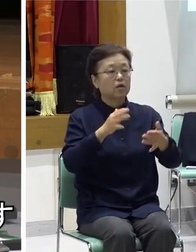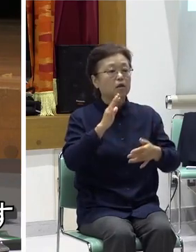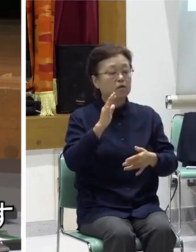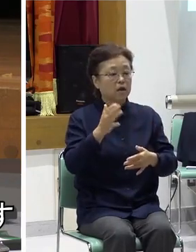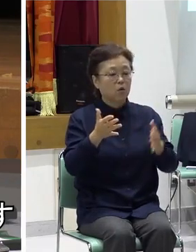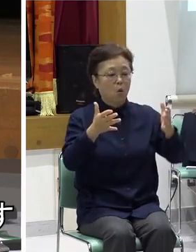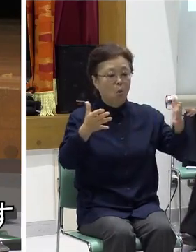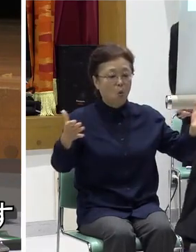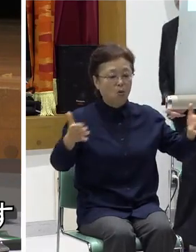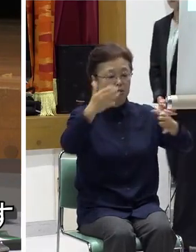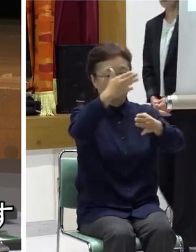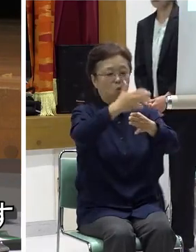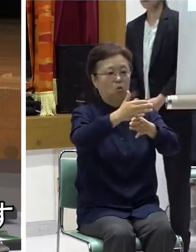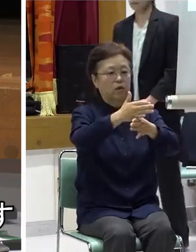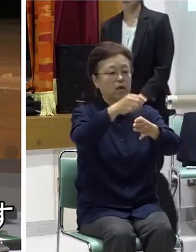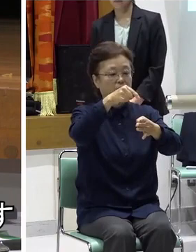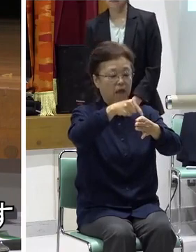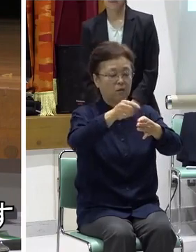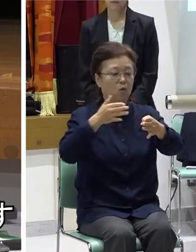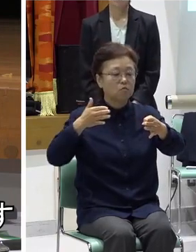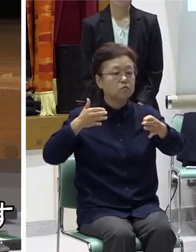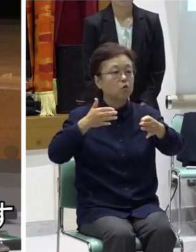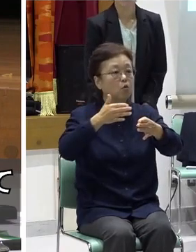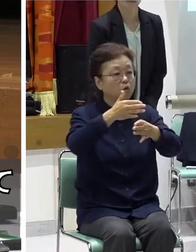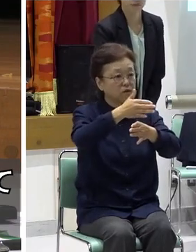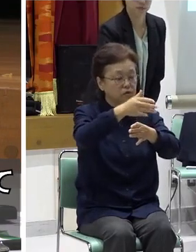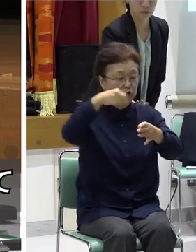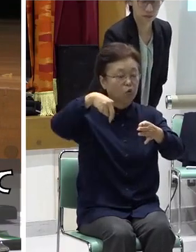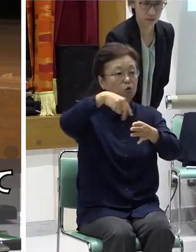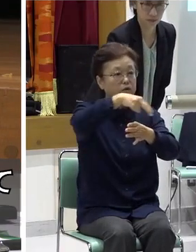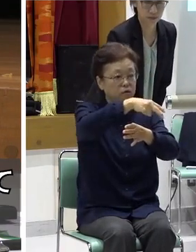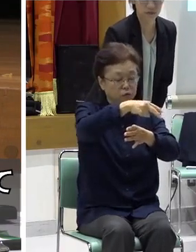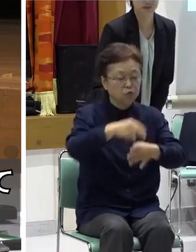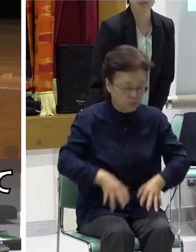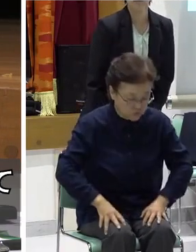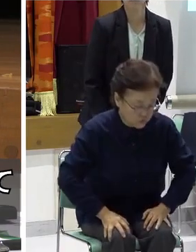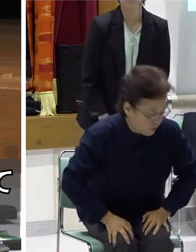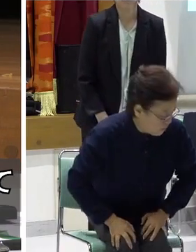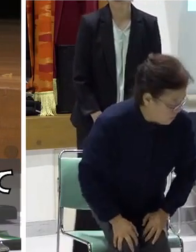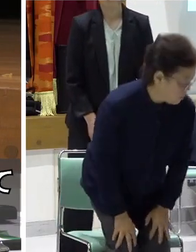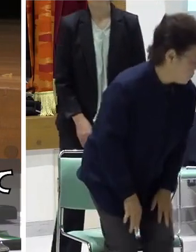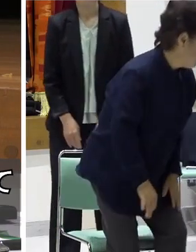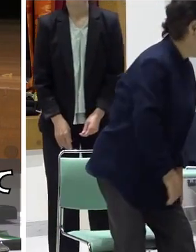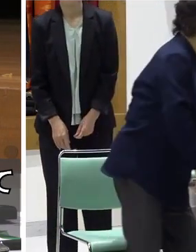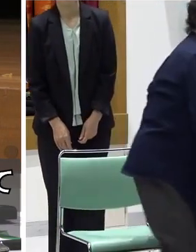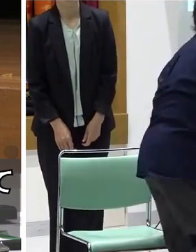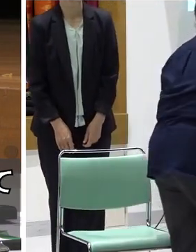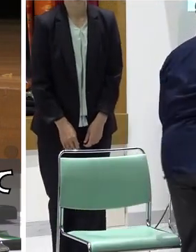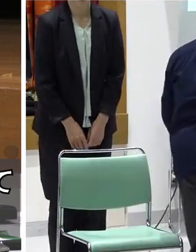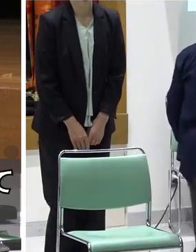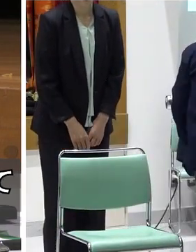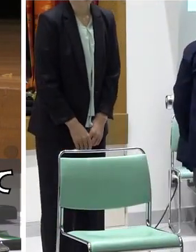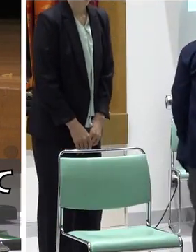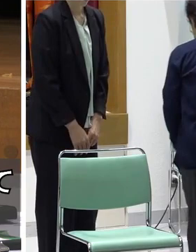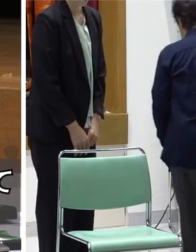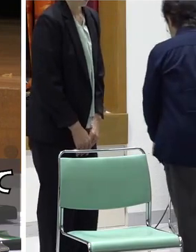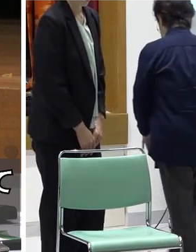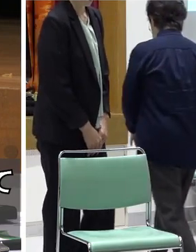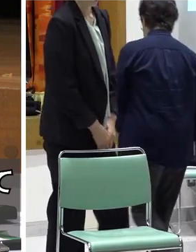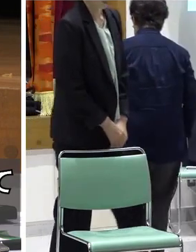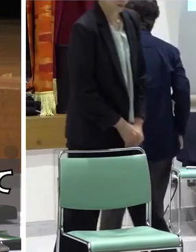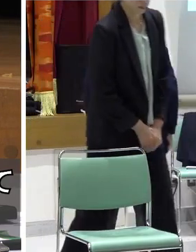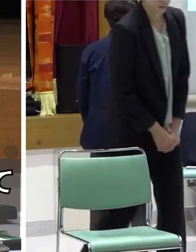を、横切ってくるっていうところがあったんです。で、実はそこで間違った方向に行かれまして、9時